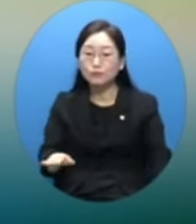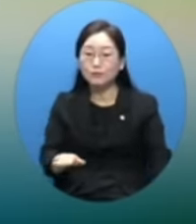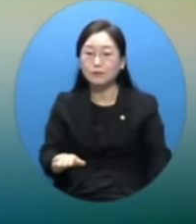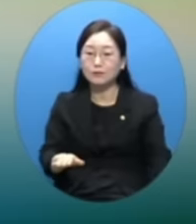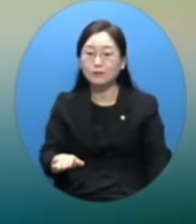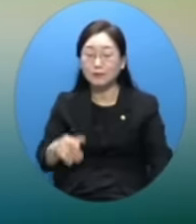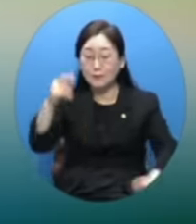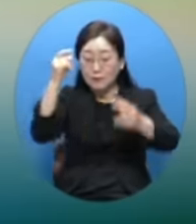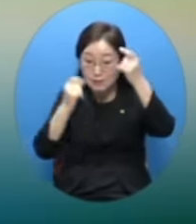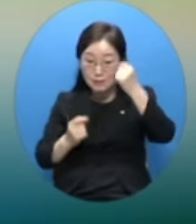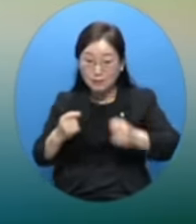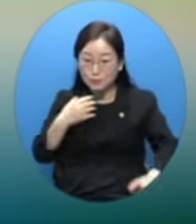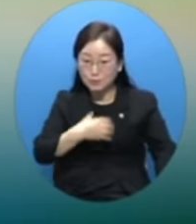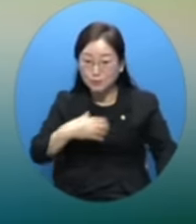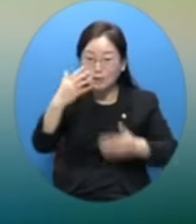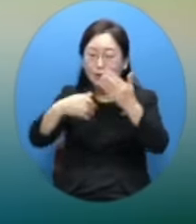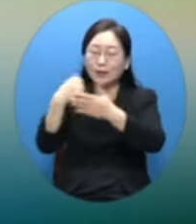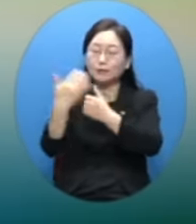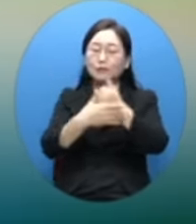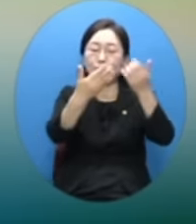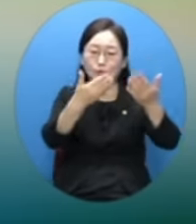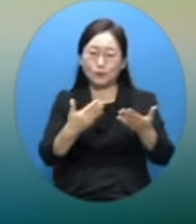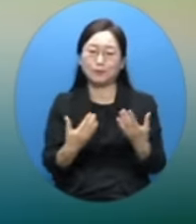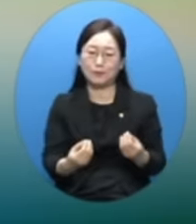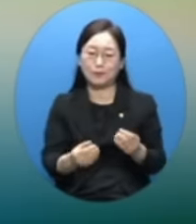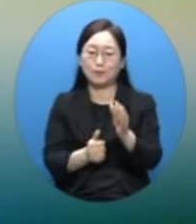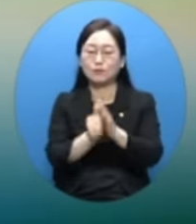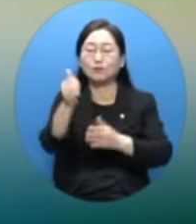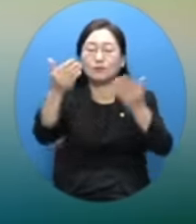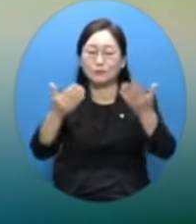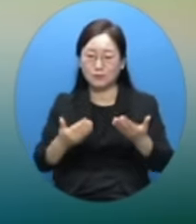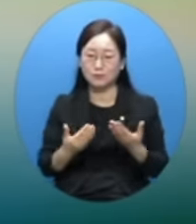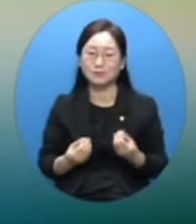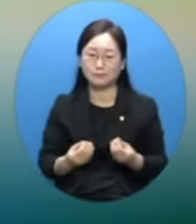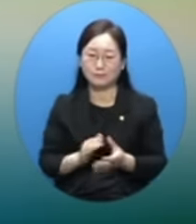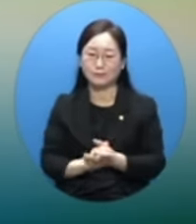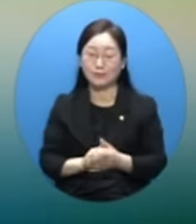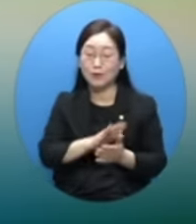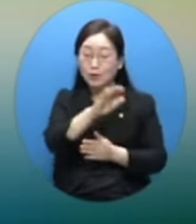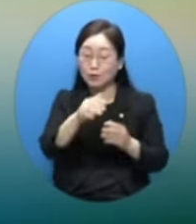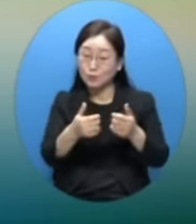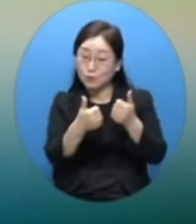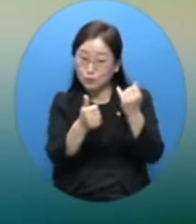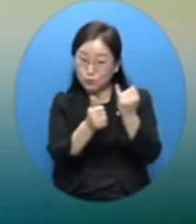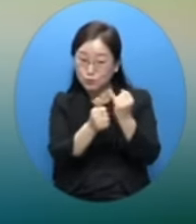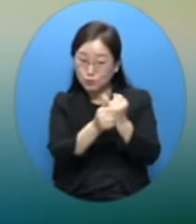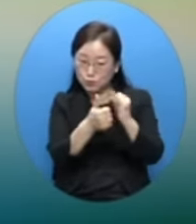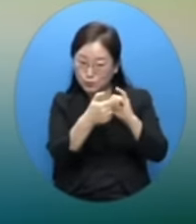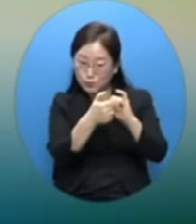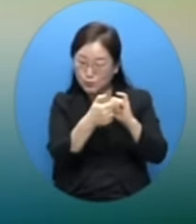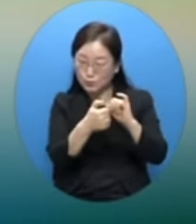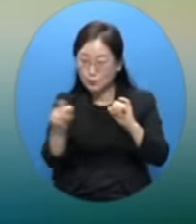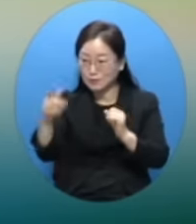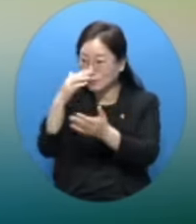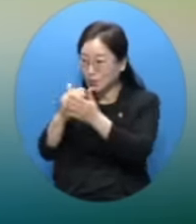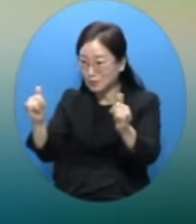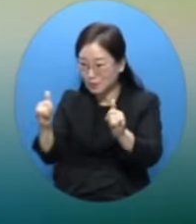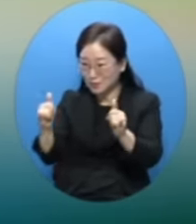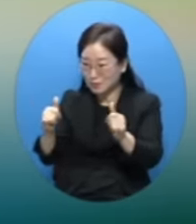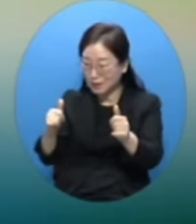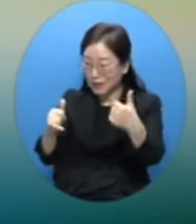우리들의 슬픔을 하나님께서 위로해 주셨고 소망을 주셨습니다. 우리 부부는 범행한 청소년들을